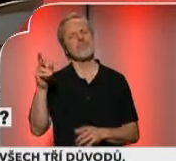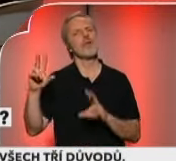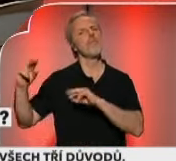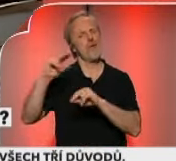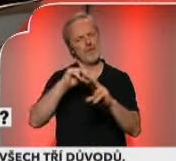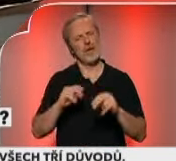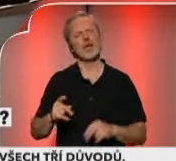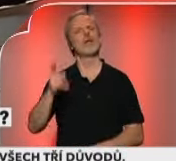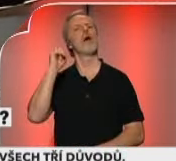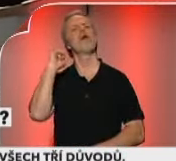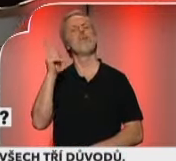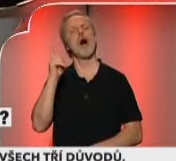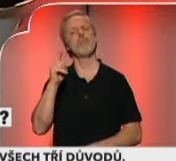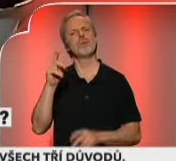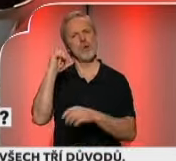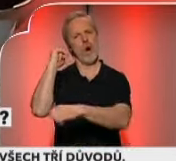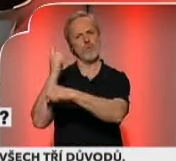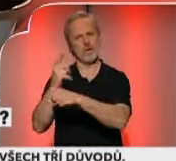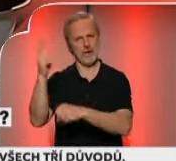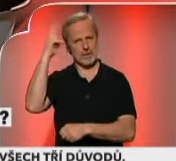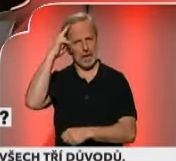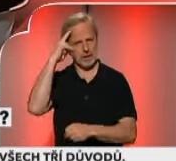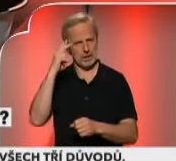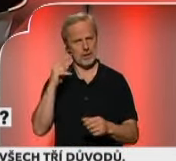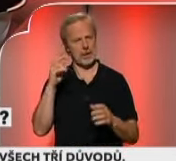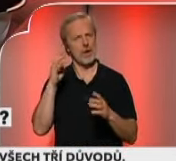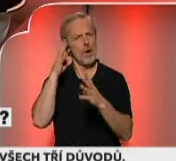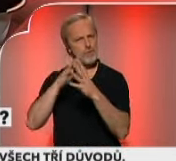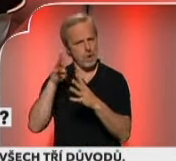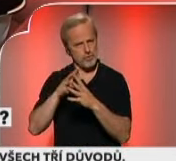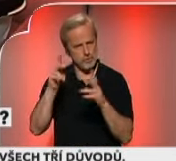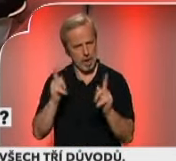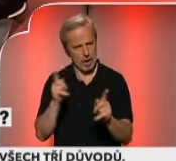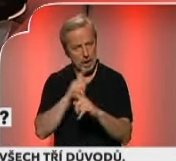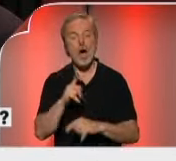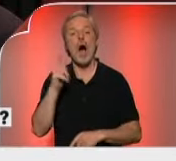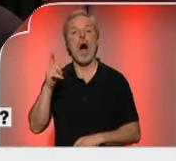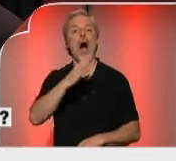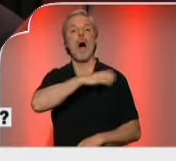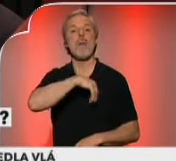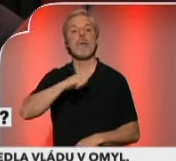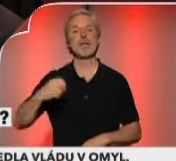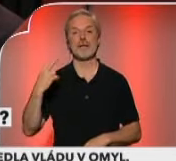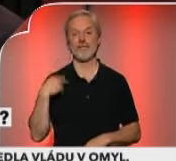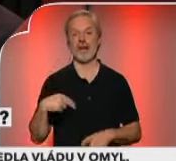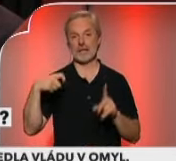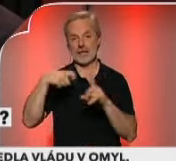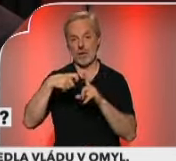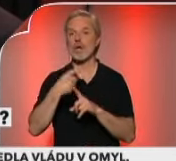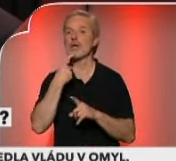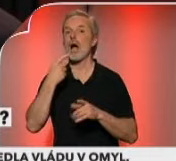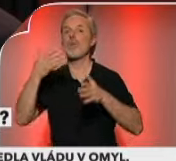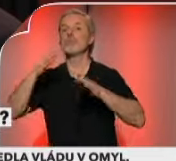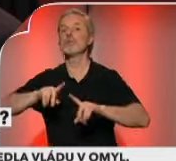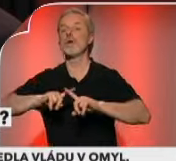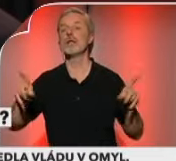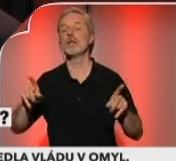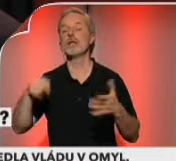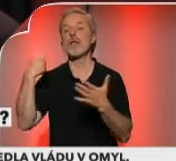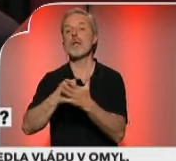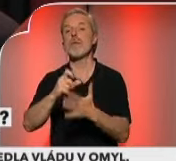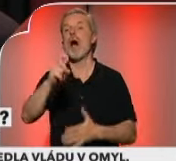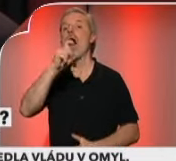nebo nebyl Miroslav Kalousek uvádí jednu věc že tento případ je přece jen trochu jiný jednalo se o armádní